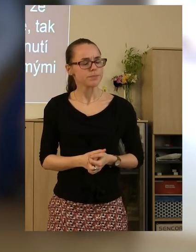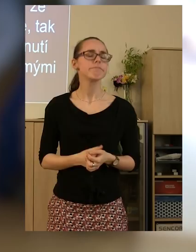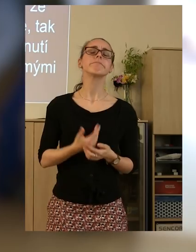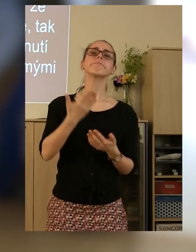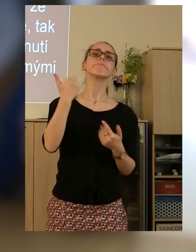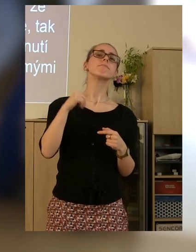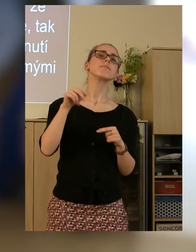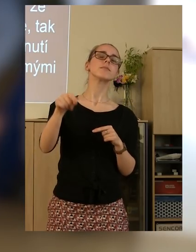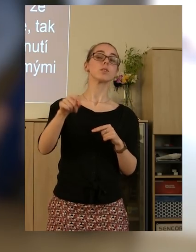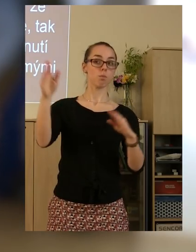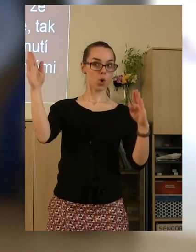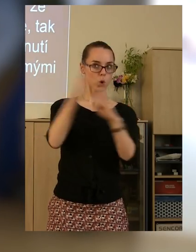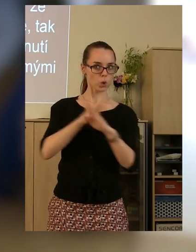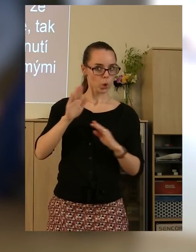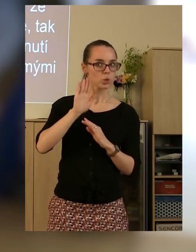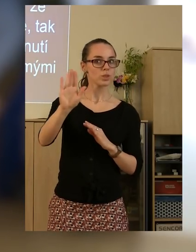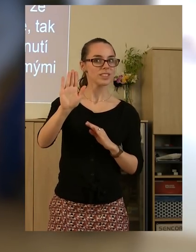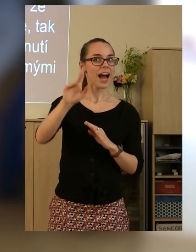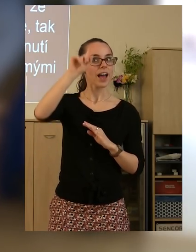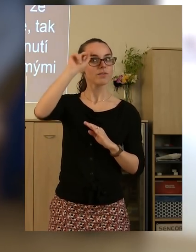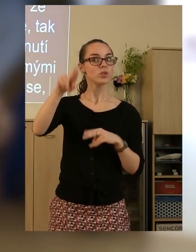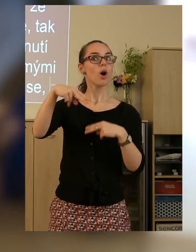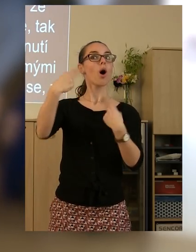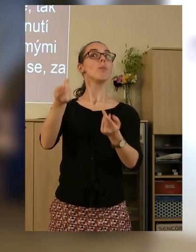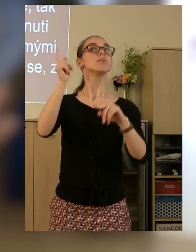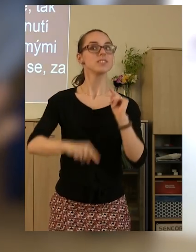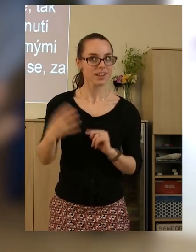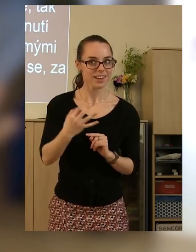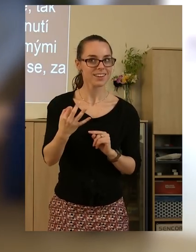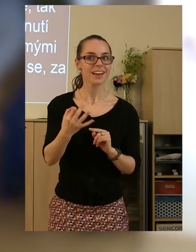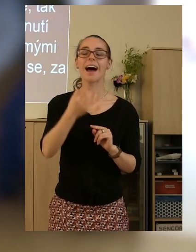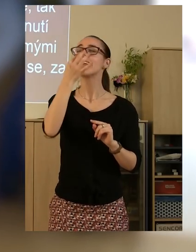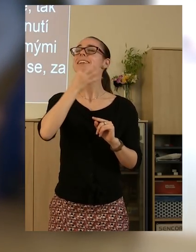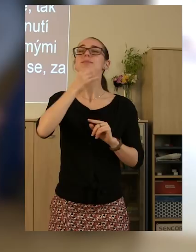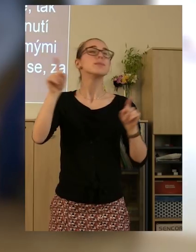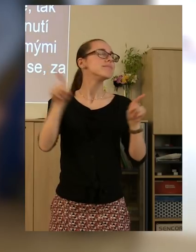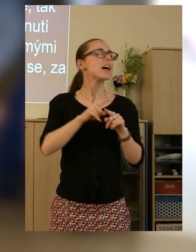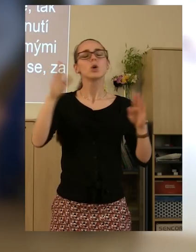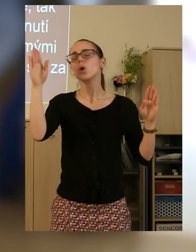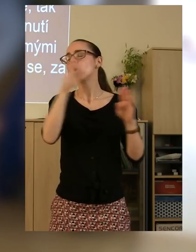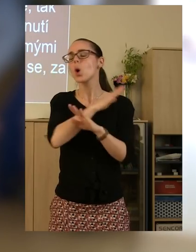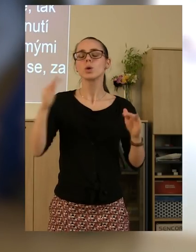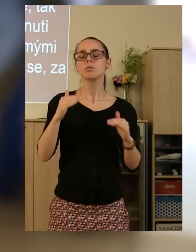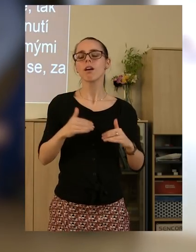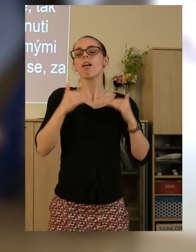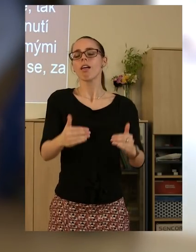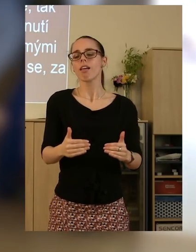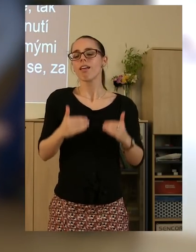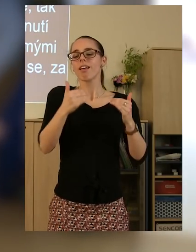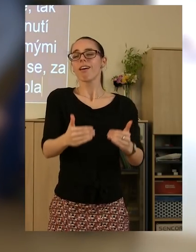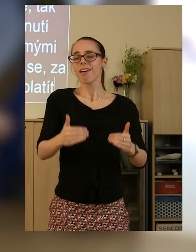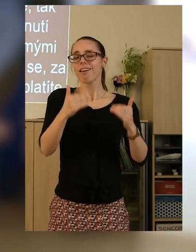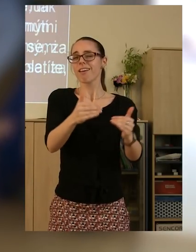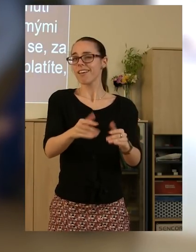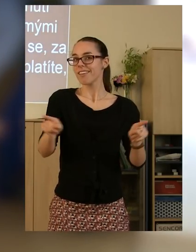za to, že se rozhodnete, zaplatíte. Ale stejně tak zaplatíte i za to, že se nerozhodnete. Jo? Protože máte svobodnou vůli,